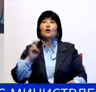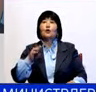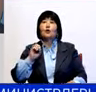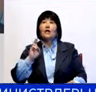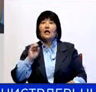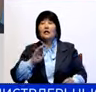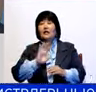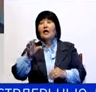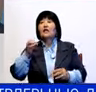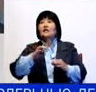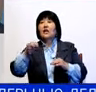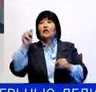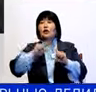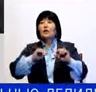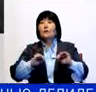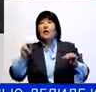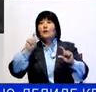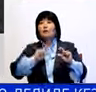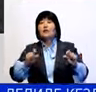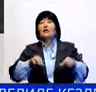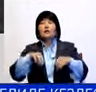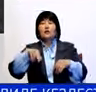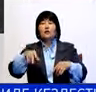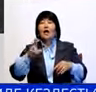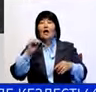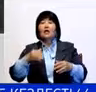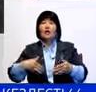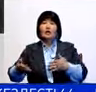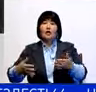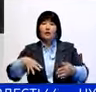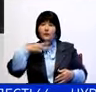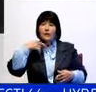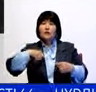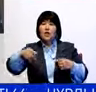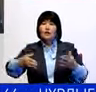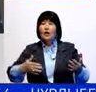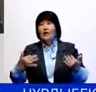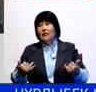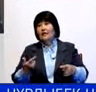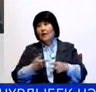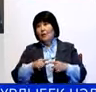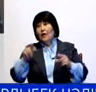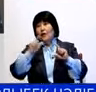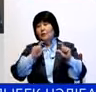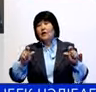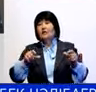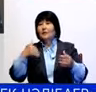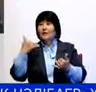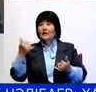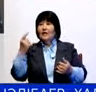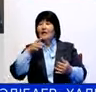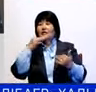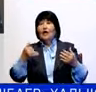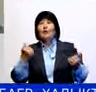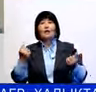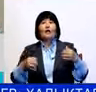жөнелтілді. Шалғайдағы елді мекен балалары мектепке жету үшін каналдың бойымен бірнеше шақырым жүретін. Енді міне мектеп еншігіне заманауи